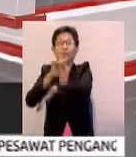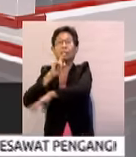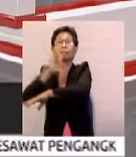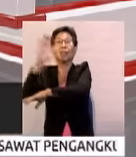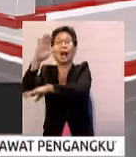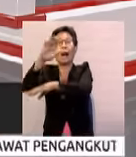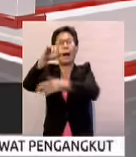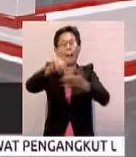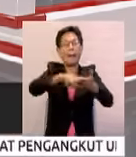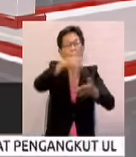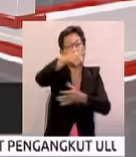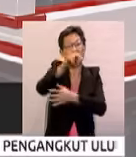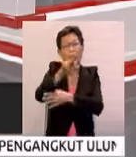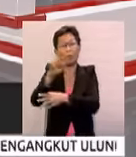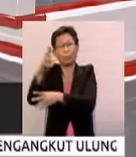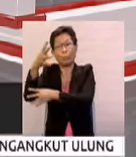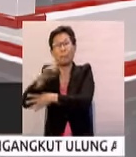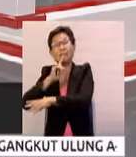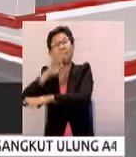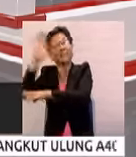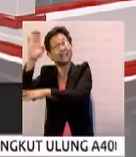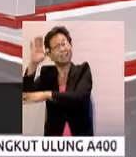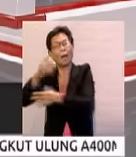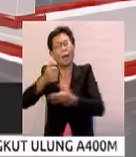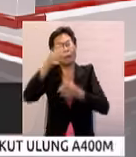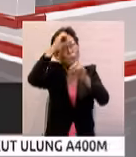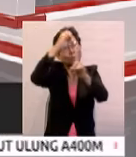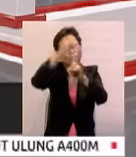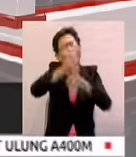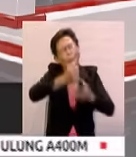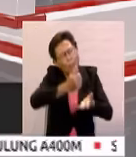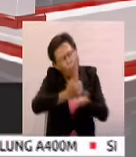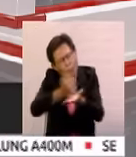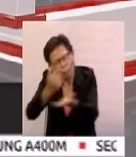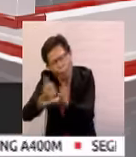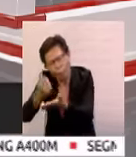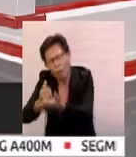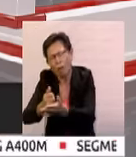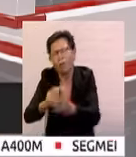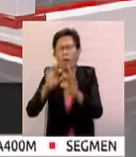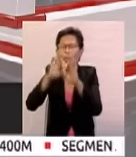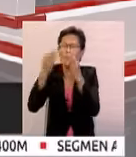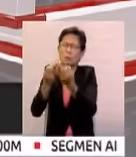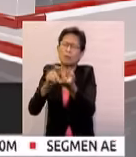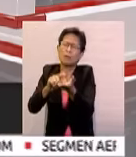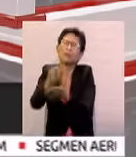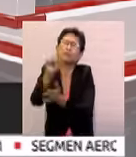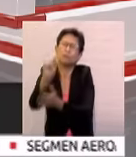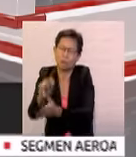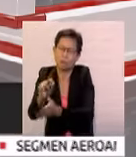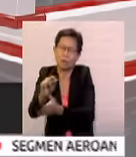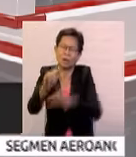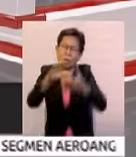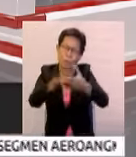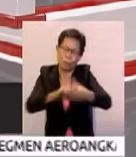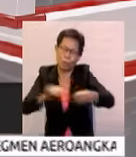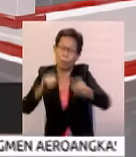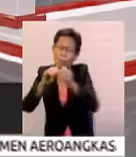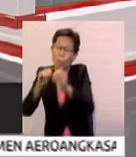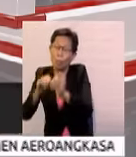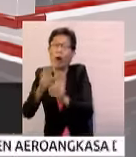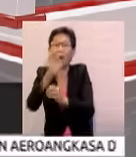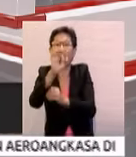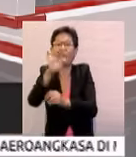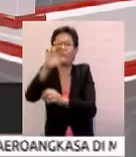pada pilihan raya umum ke-14 dengan tujuan membantu meringankan beban keluarga berpendapatan rendah. Perinciannya bersama Farhana